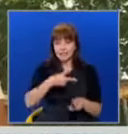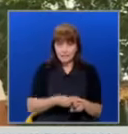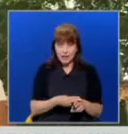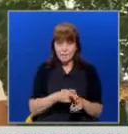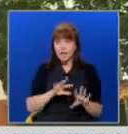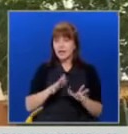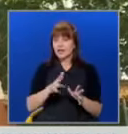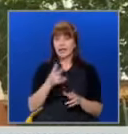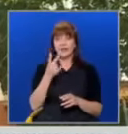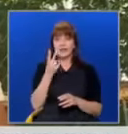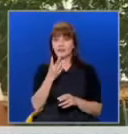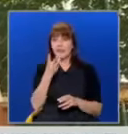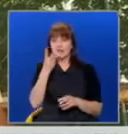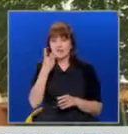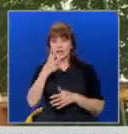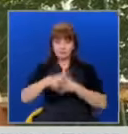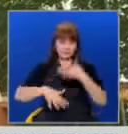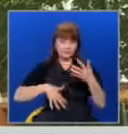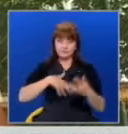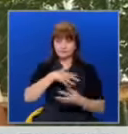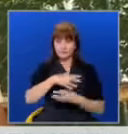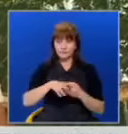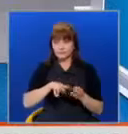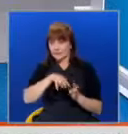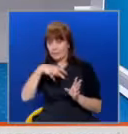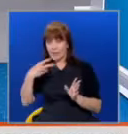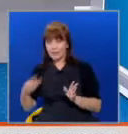2-3 кълбетки направихме, слезихме долу на магистралата.